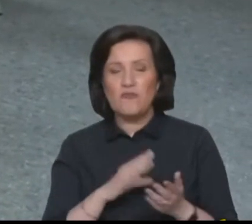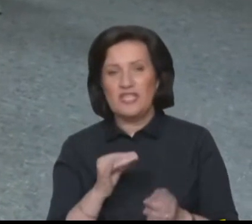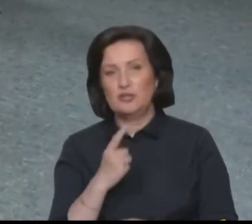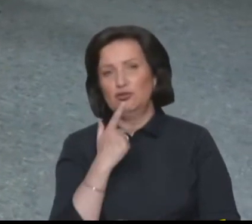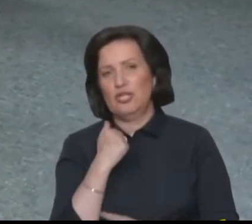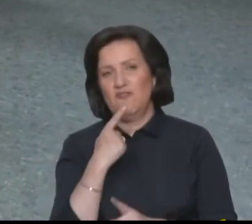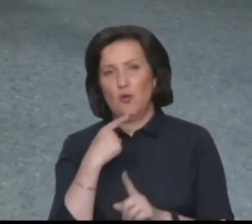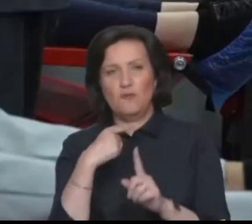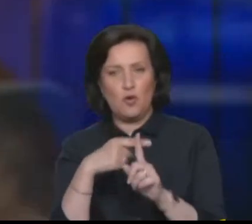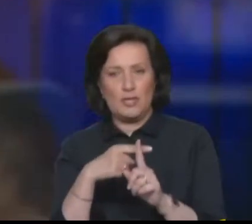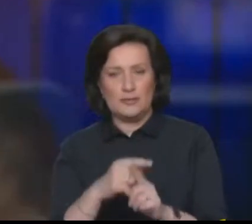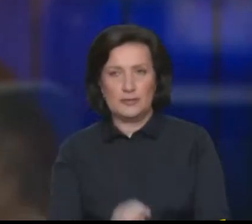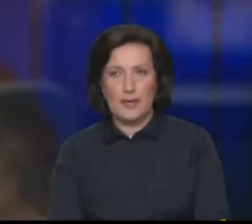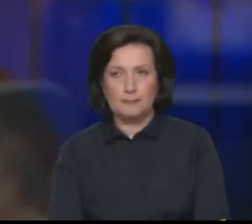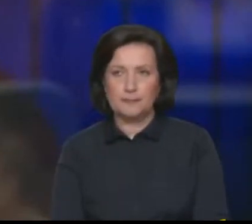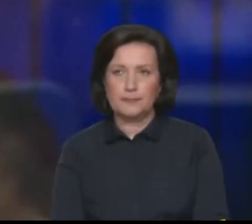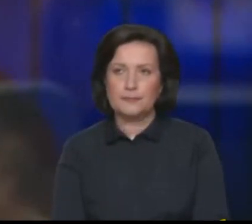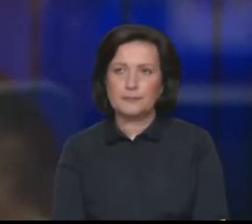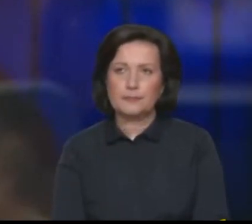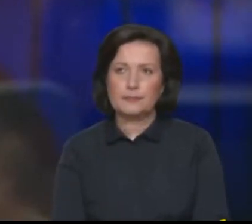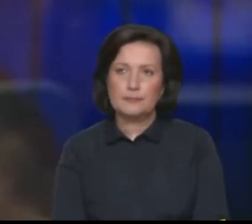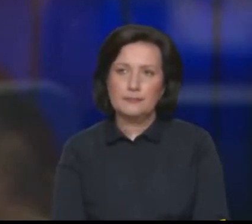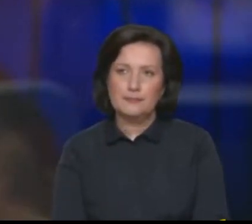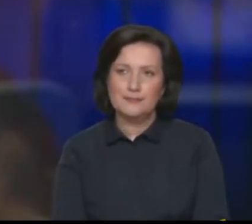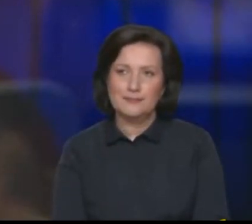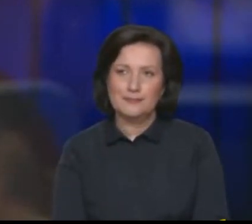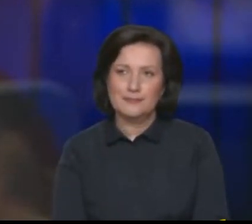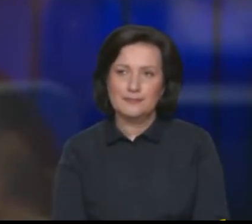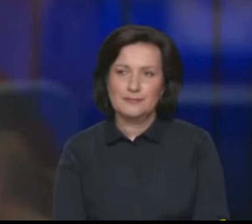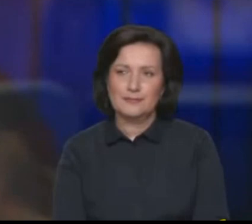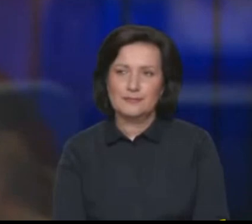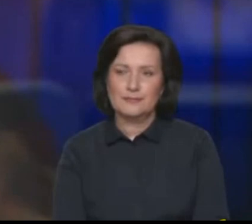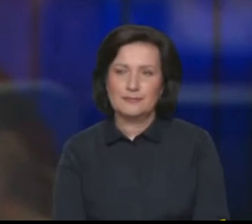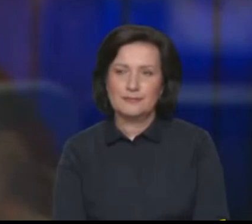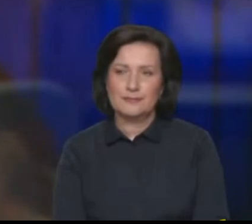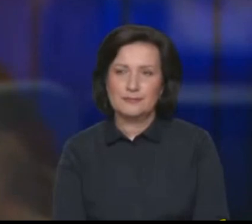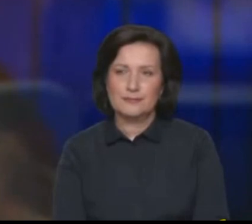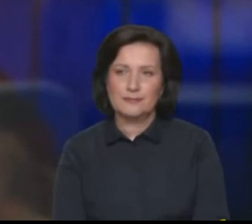Хреста. Олександра Федорко, Асан Емінов. Єдині новини на Суспільному.